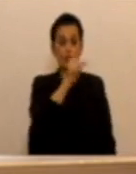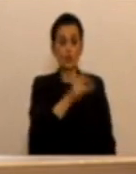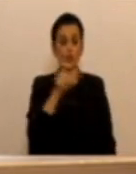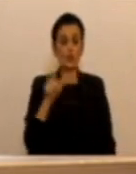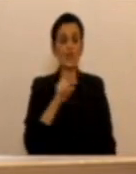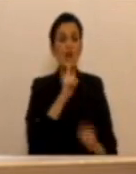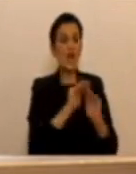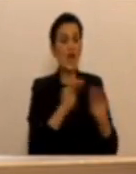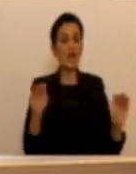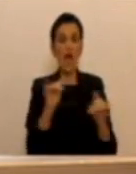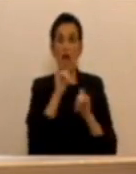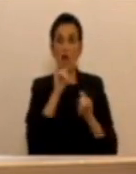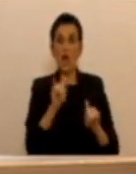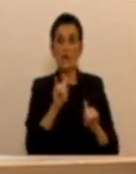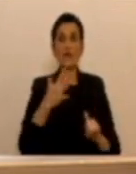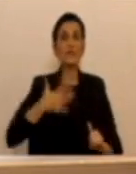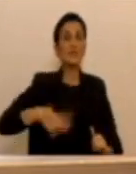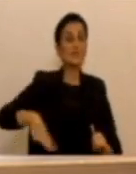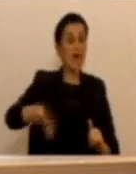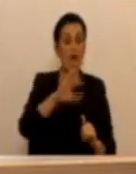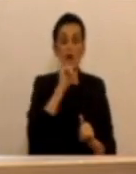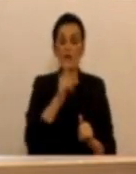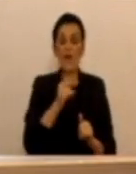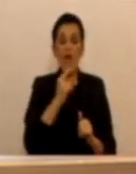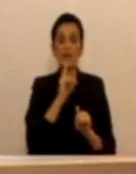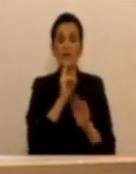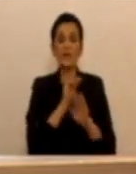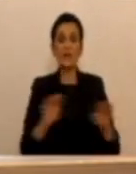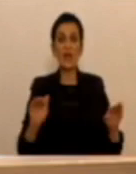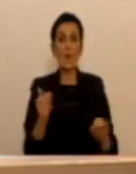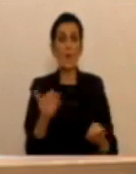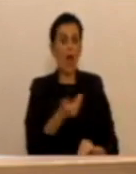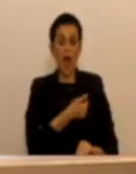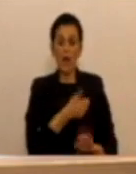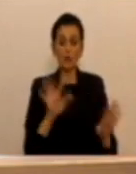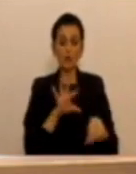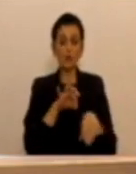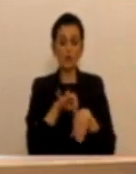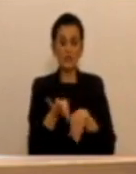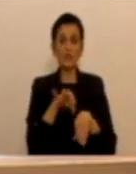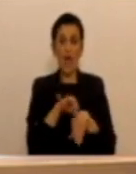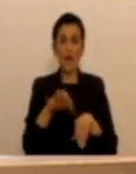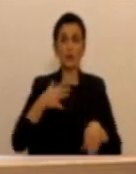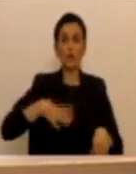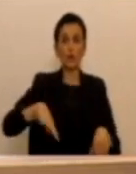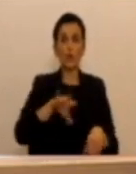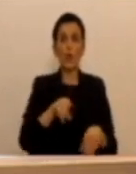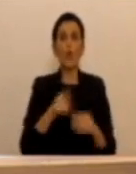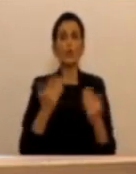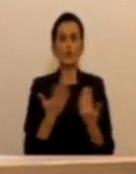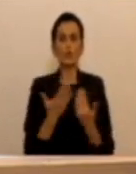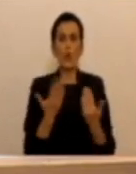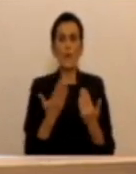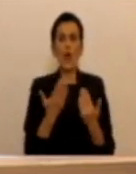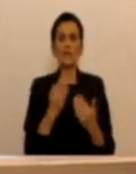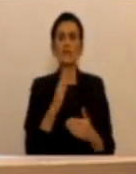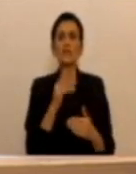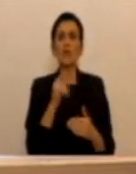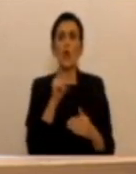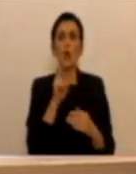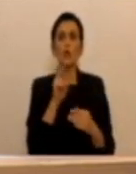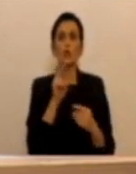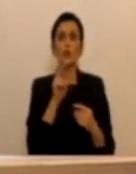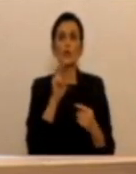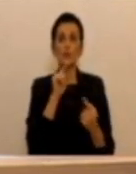ვერც გააჩუმებთ საქართველოს, რომელსაც არ სურს ძალადობა ამ ქვეყანაში და რომელსაც არ სურს